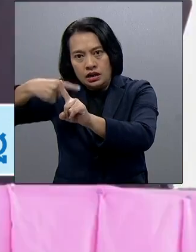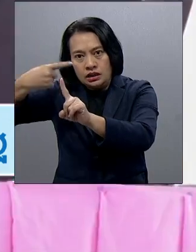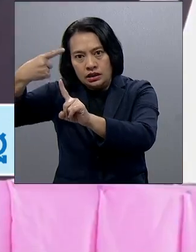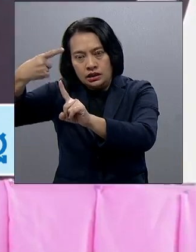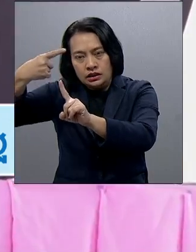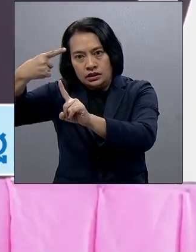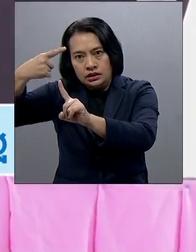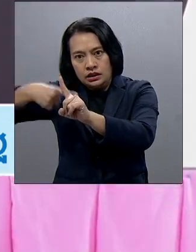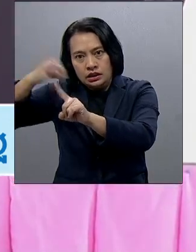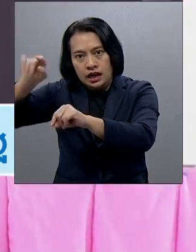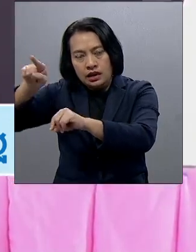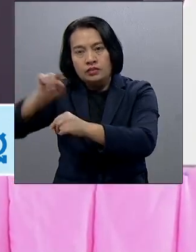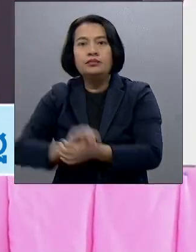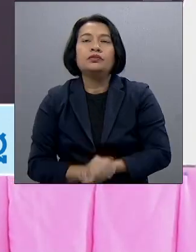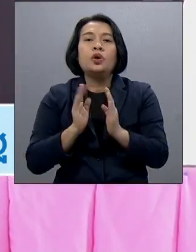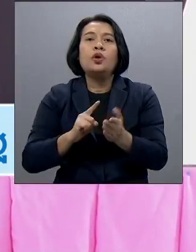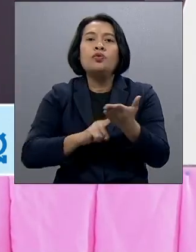ด